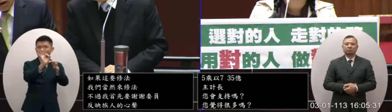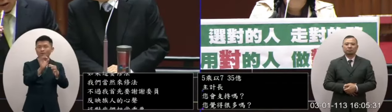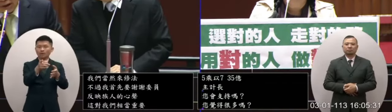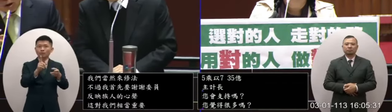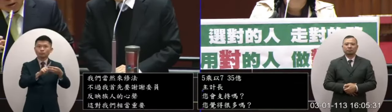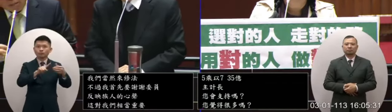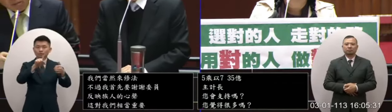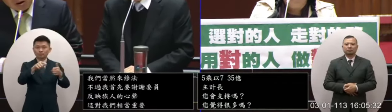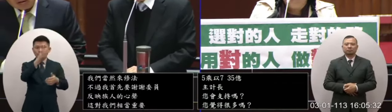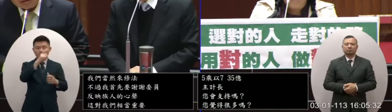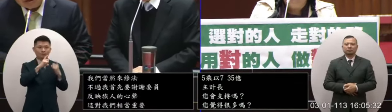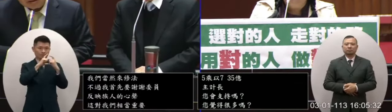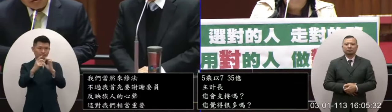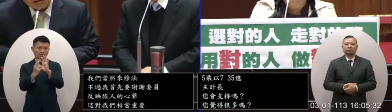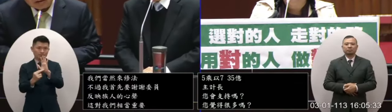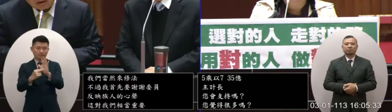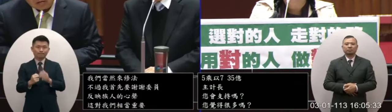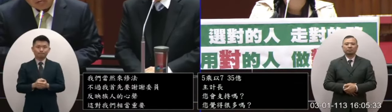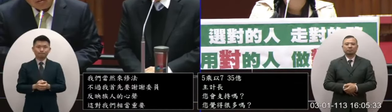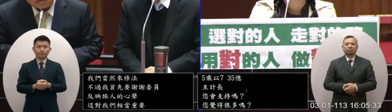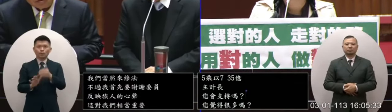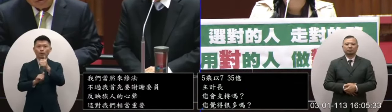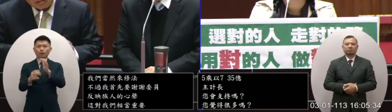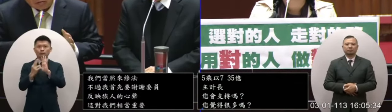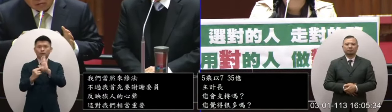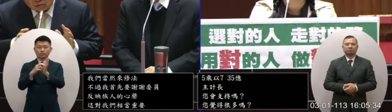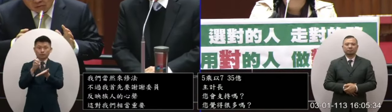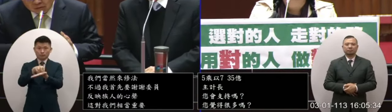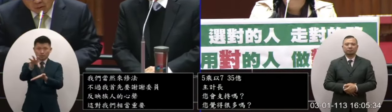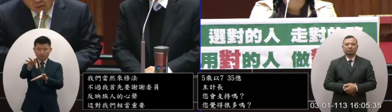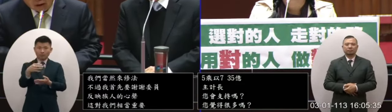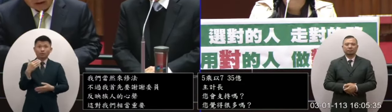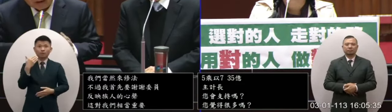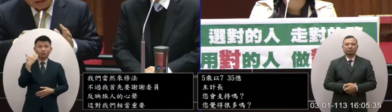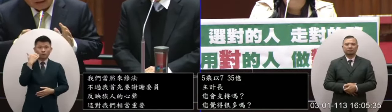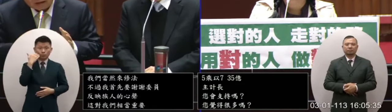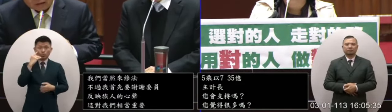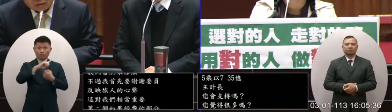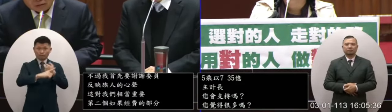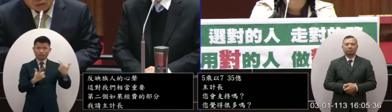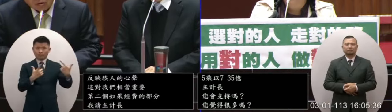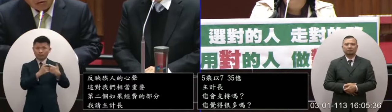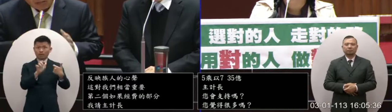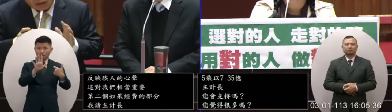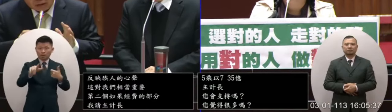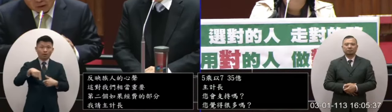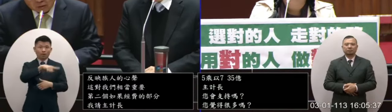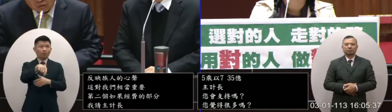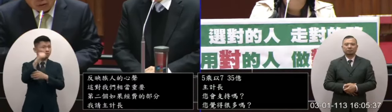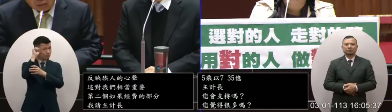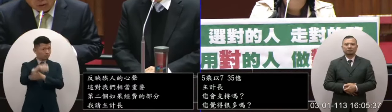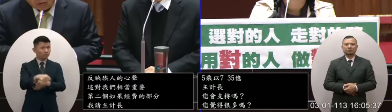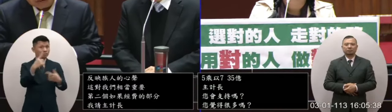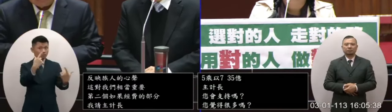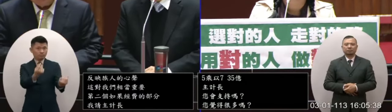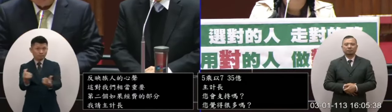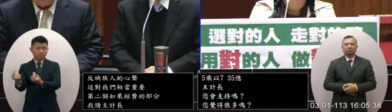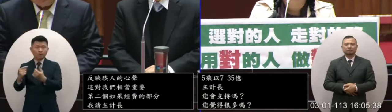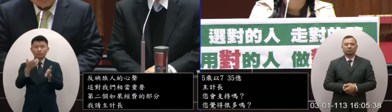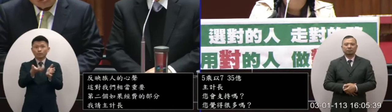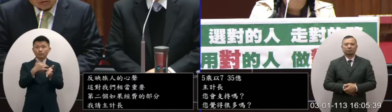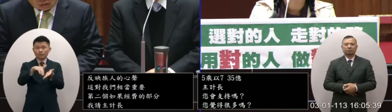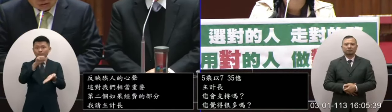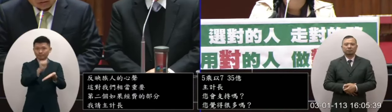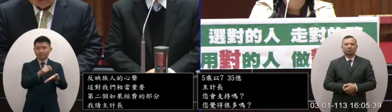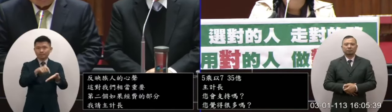啊来 那个跟那个委员报告一下经费的。如果是说如果是符合法令啊，大家是认同啊，编在预算里面，我们当然就